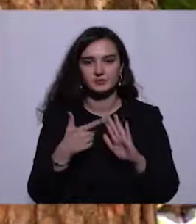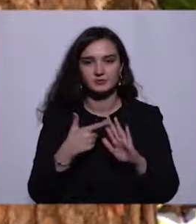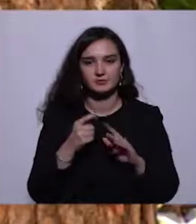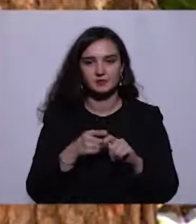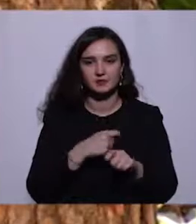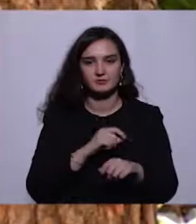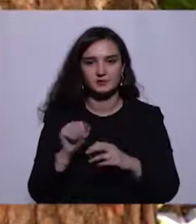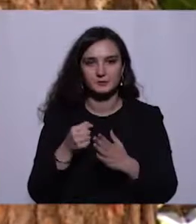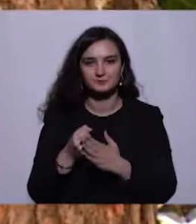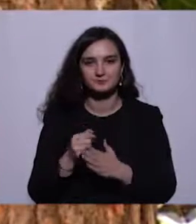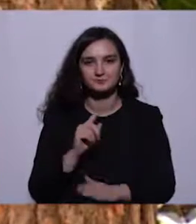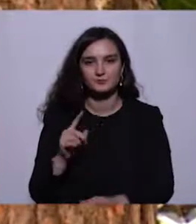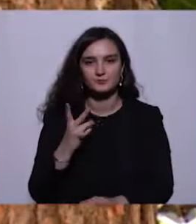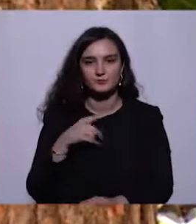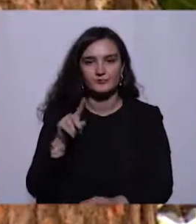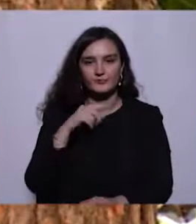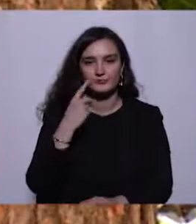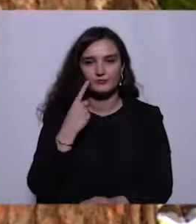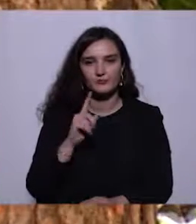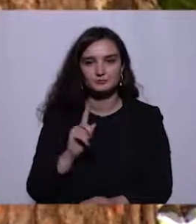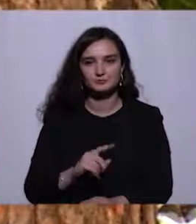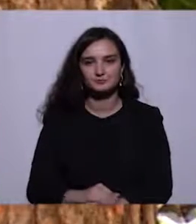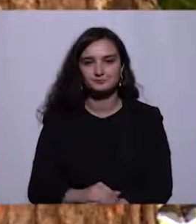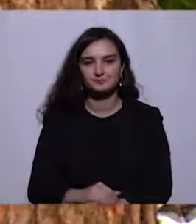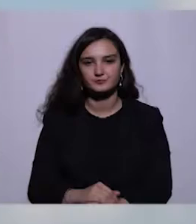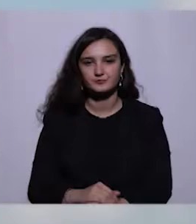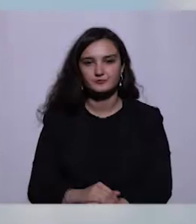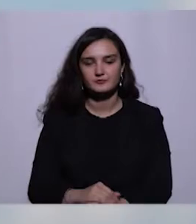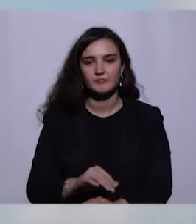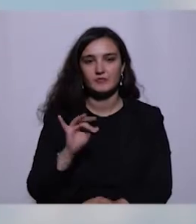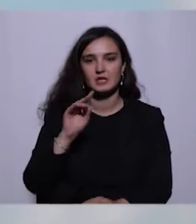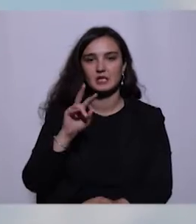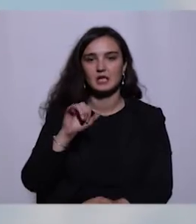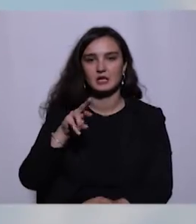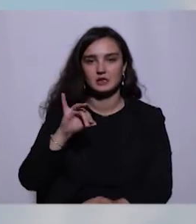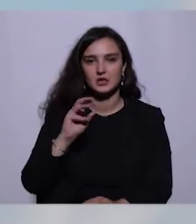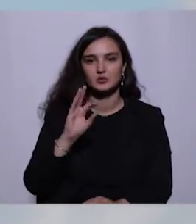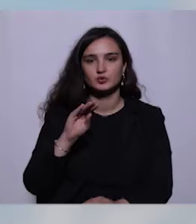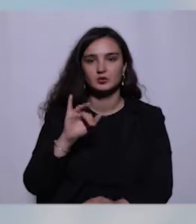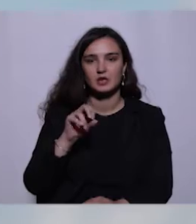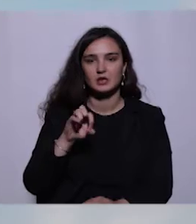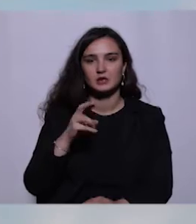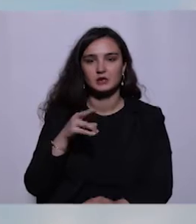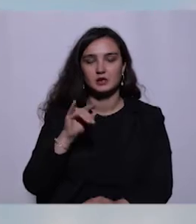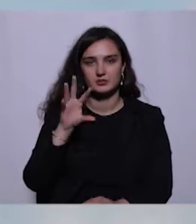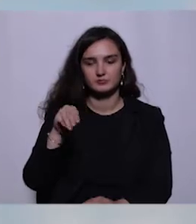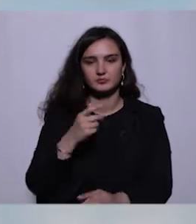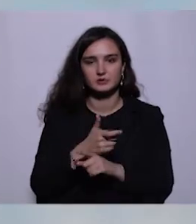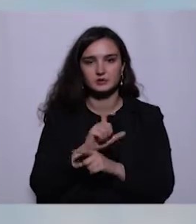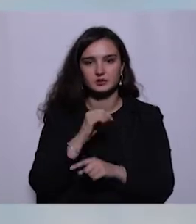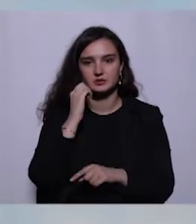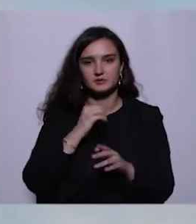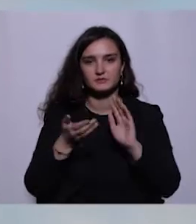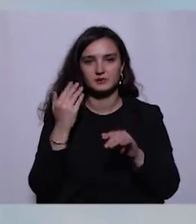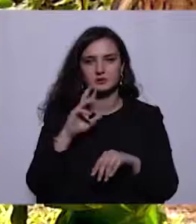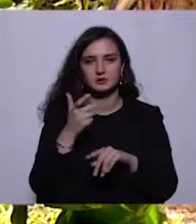7 მეტრამდე. მაგრამ უნდა ვთქვა, რომ აი ირლანდიის და შოტლანდიის მეგალითები ძალიან